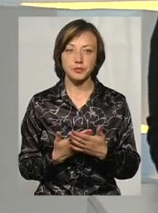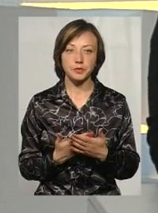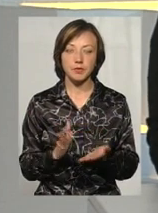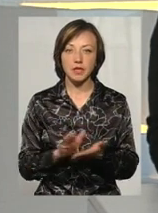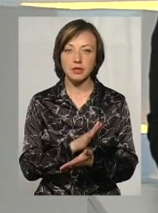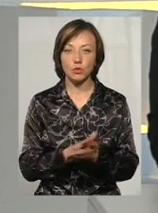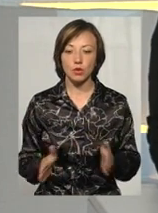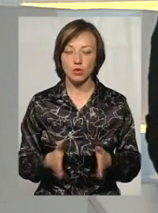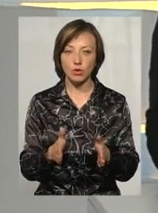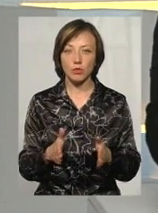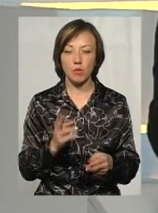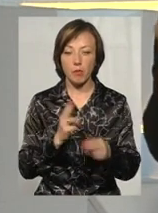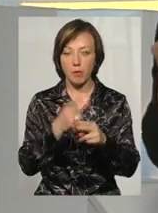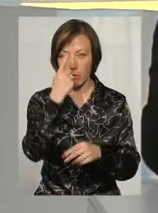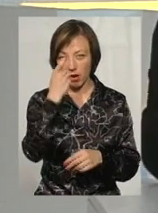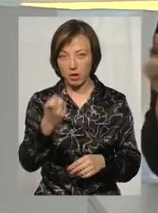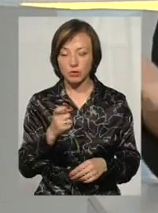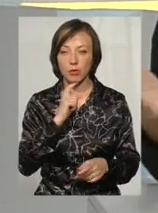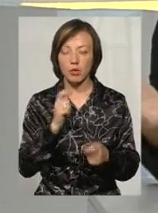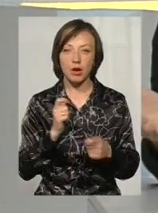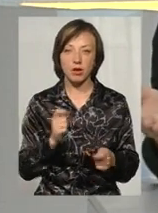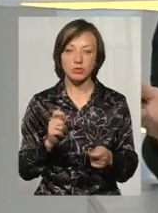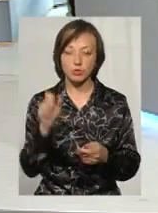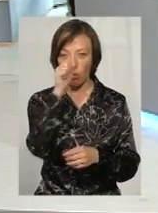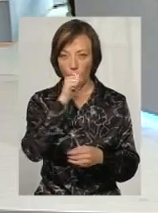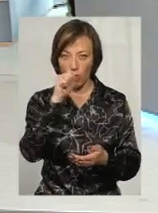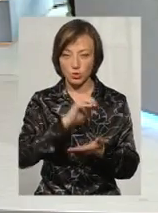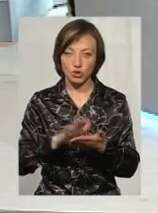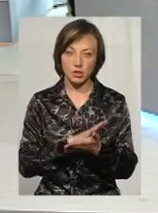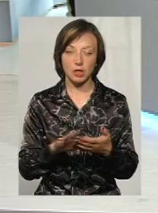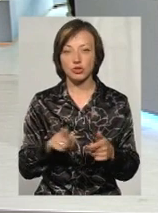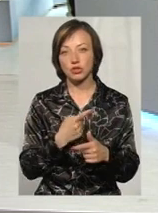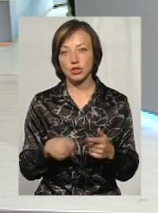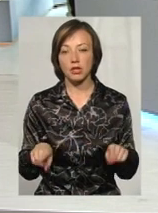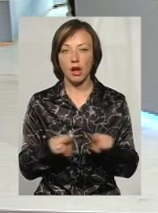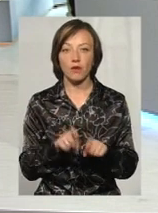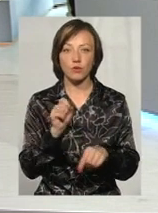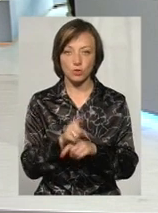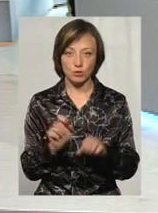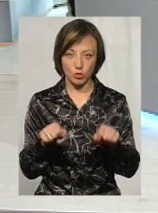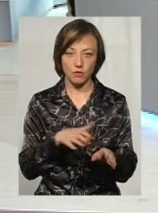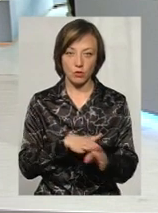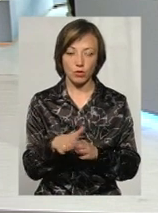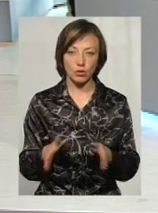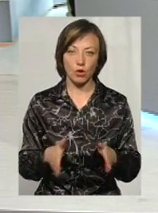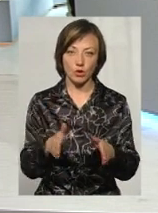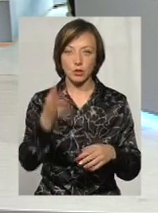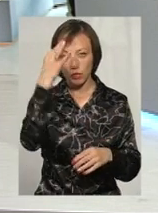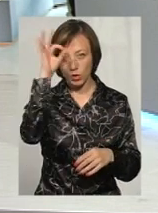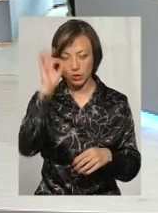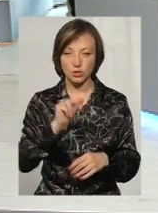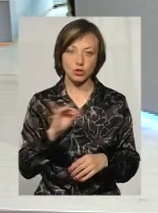слизької дороги, так, або попередження про те, що обережно там ожеледь. Чи такі функції може виконувати дорожня поліція,